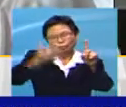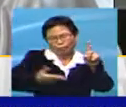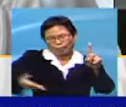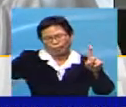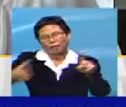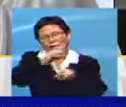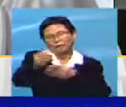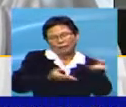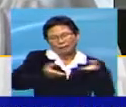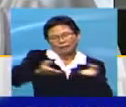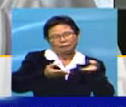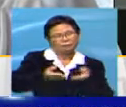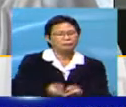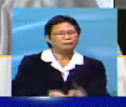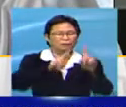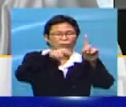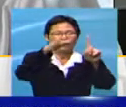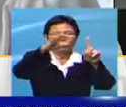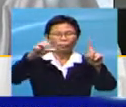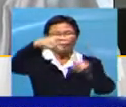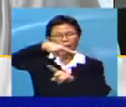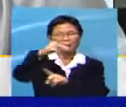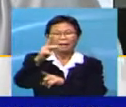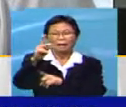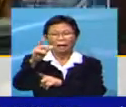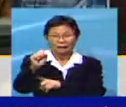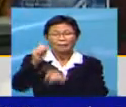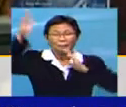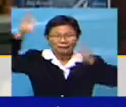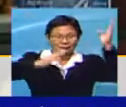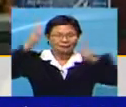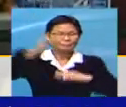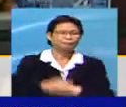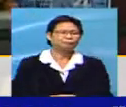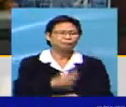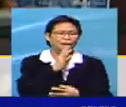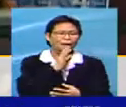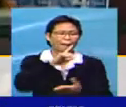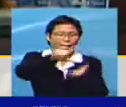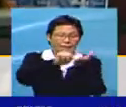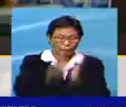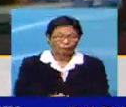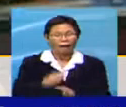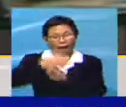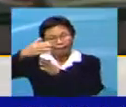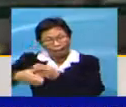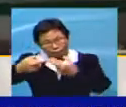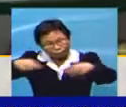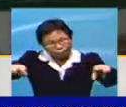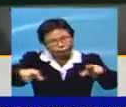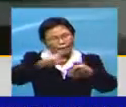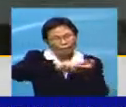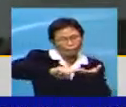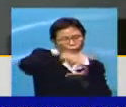dan perkhidmatan 1,500 PKS Malaysia ke dunia. Ya. Beliau bercakap kepada pemberita selepas melancarkan